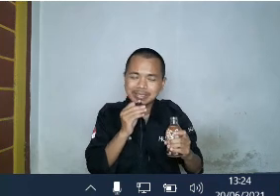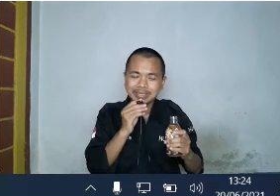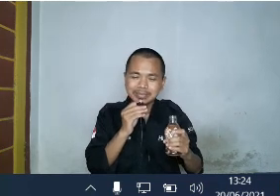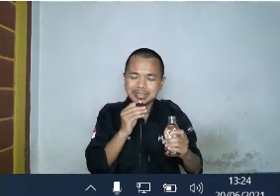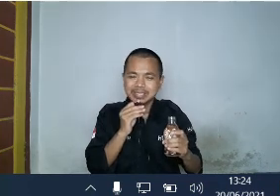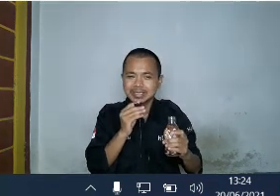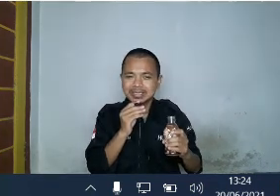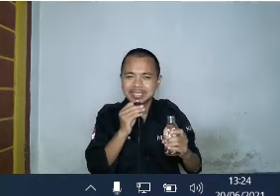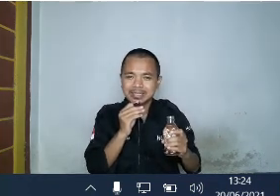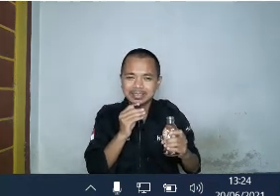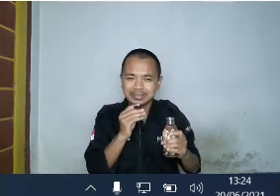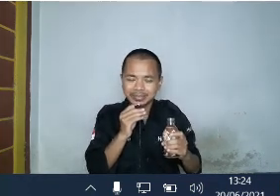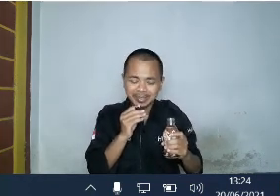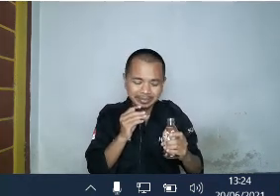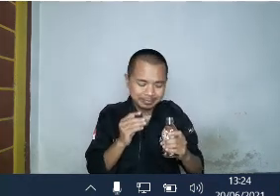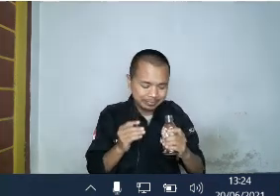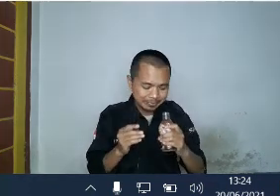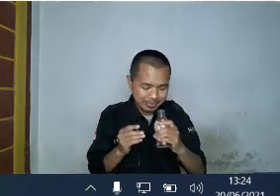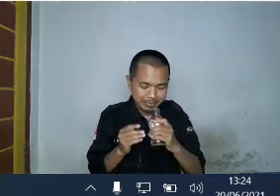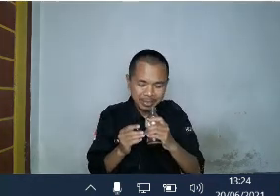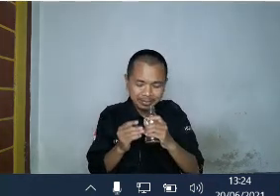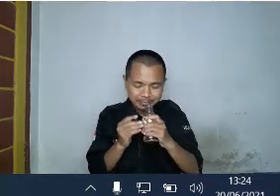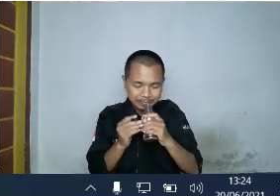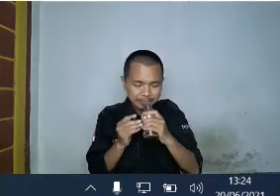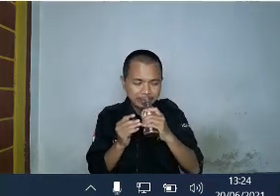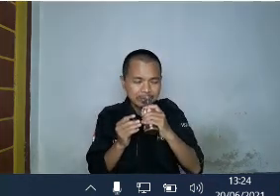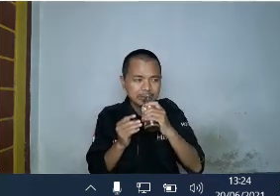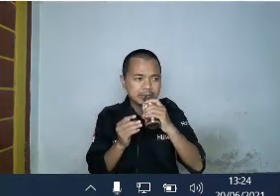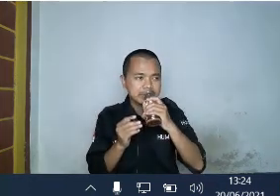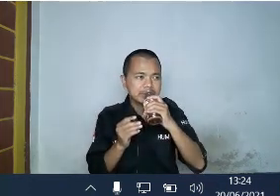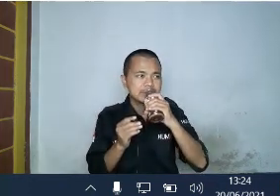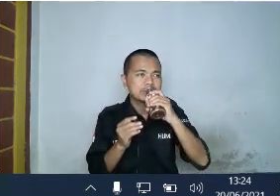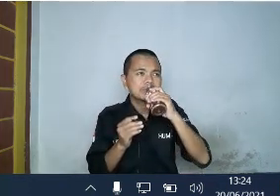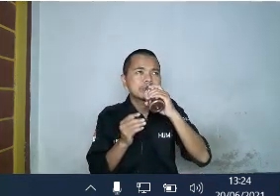subscribe channel selera TV9